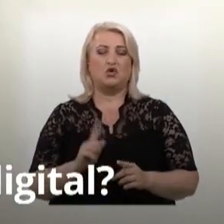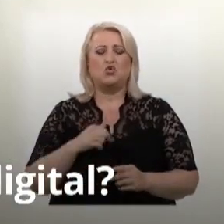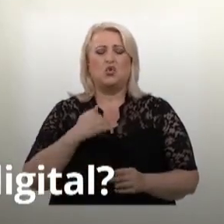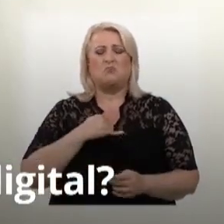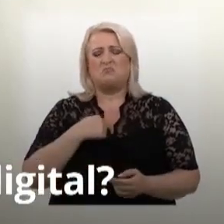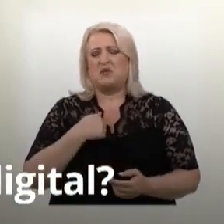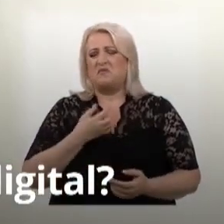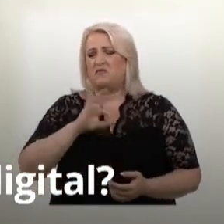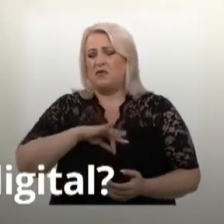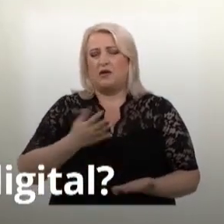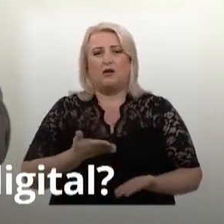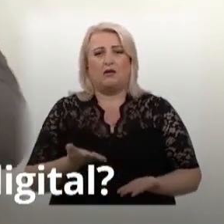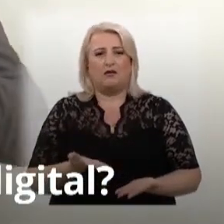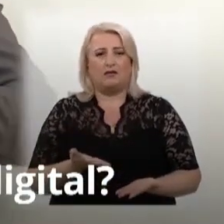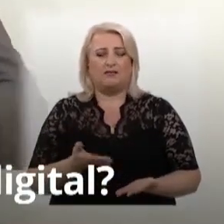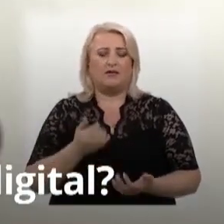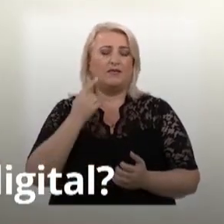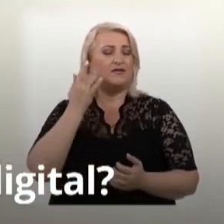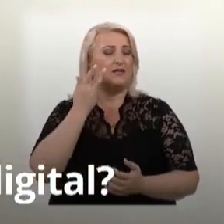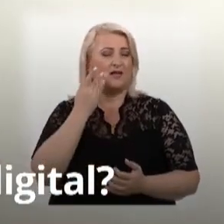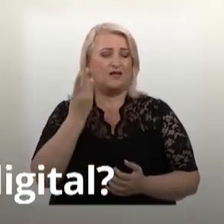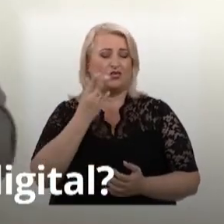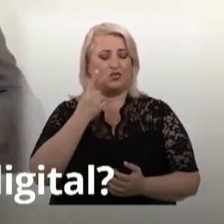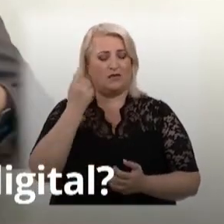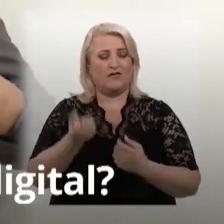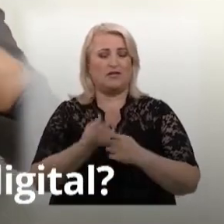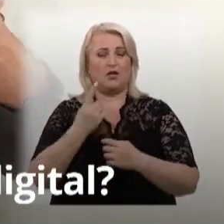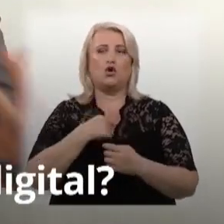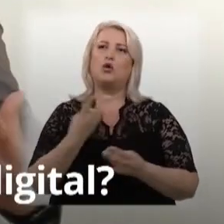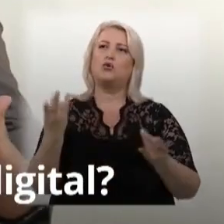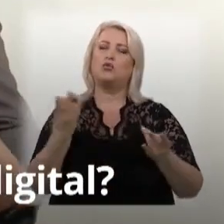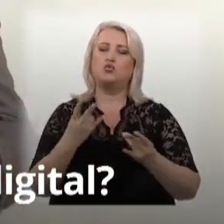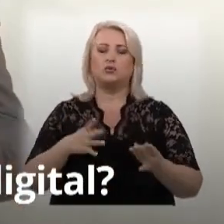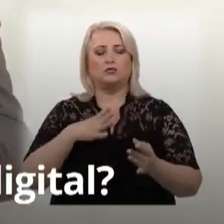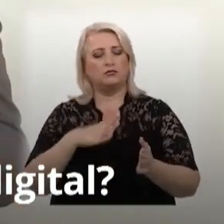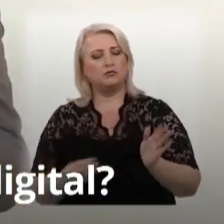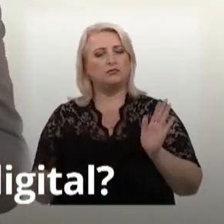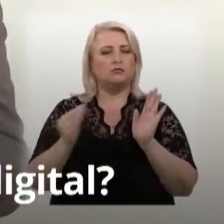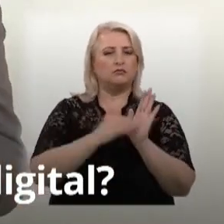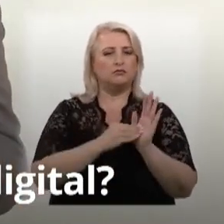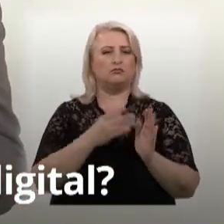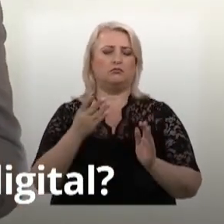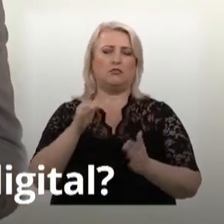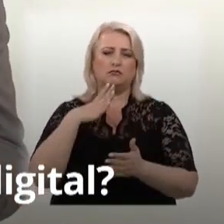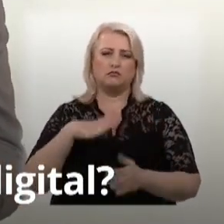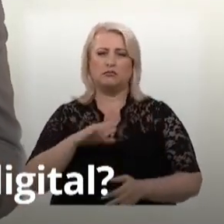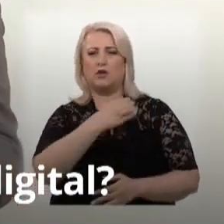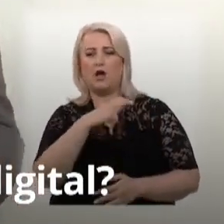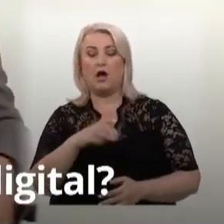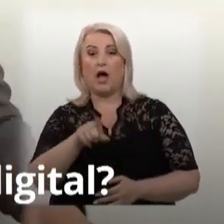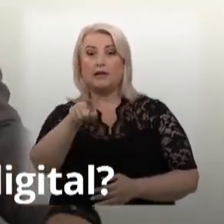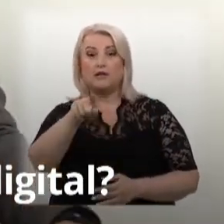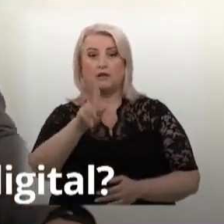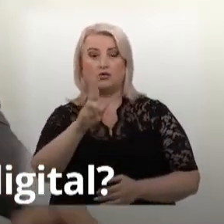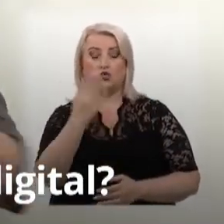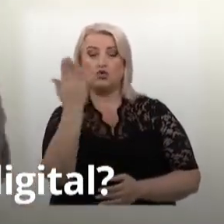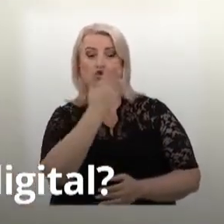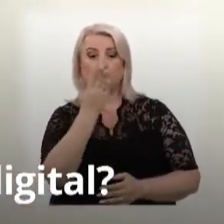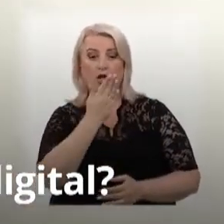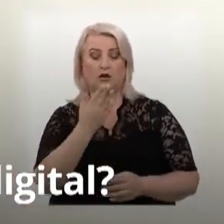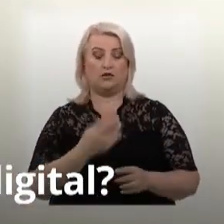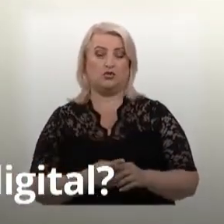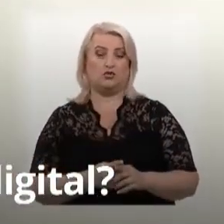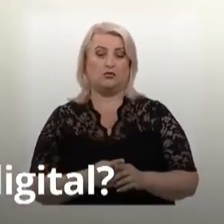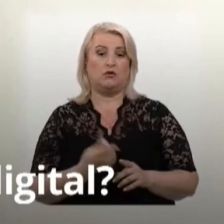întotdeauna trebuie să ne întrebăm nu că trebuie să postăm Nu că povesteam Dar tu cel care citești pentru că în acest moment